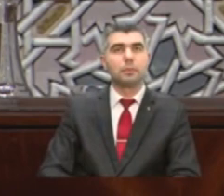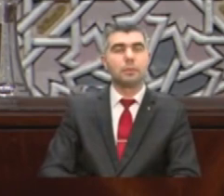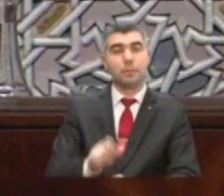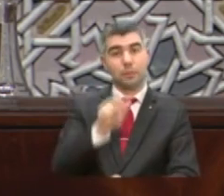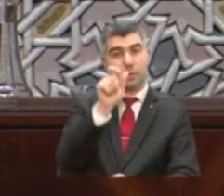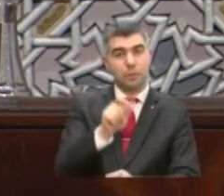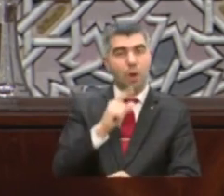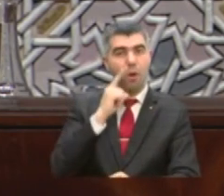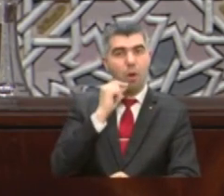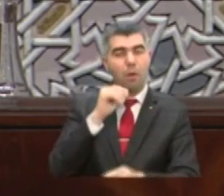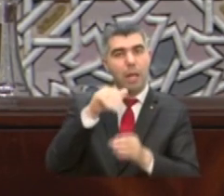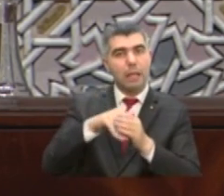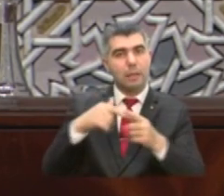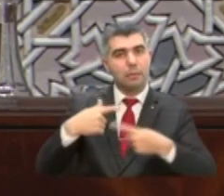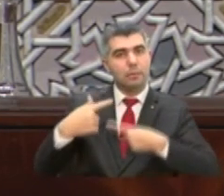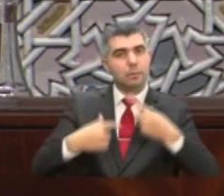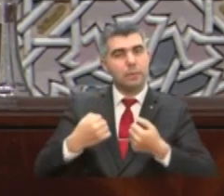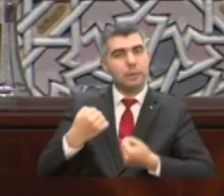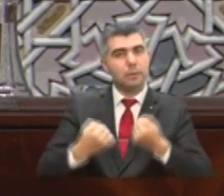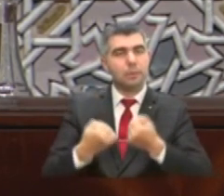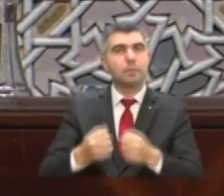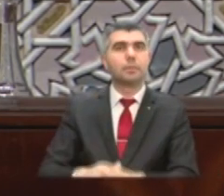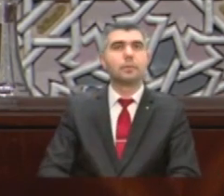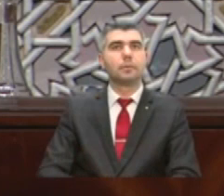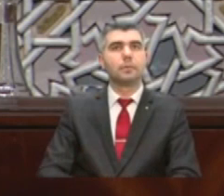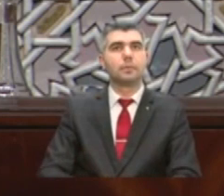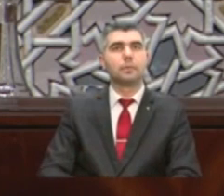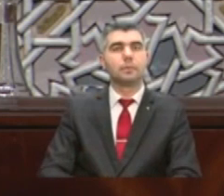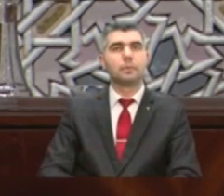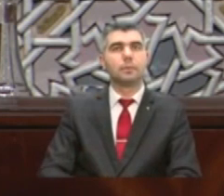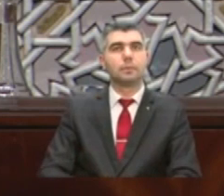البار باسم فريق الأسرة والمعسرة لطرح السؤال.